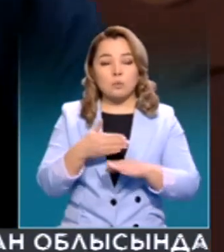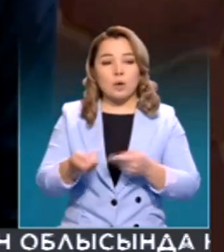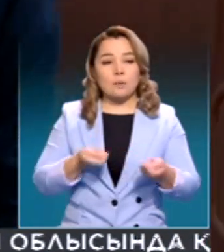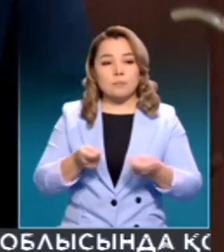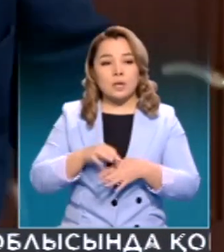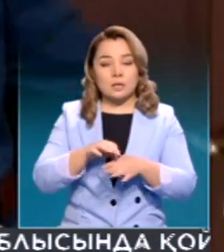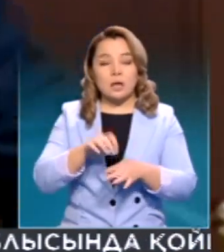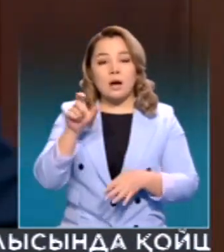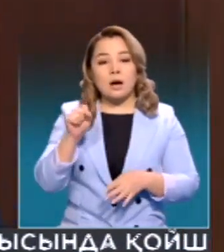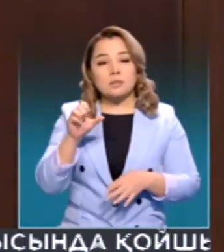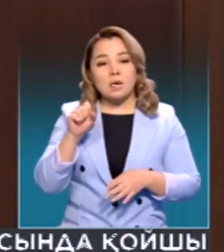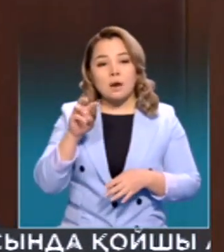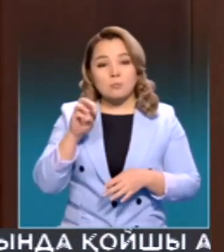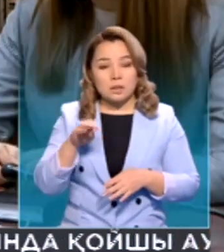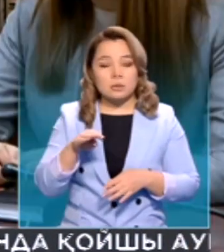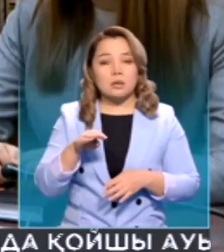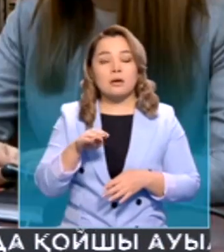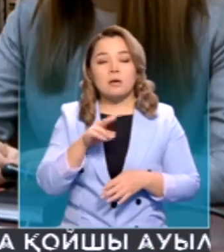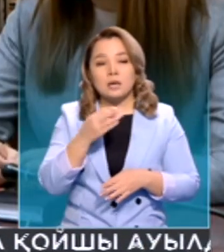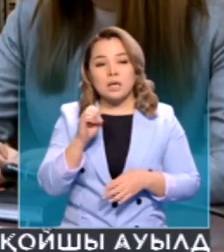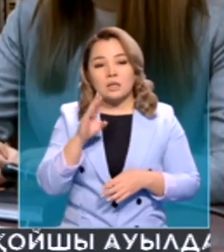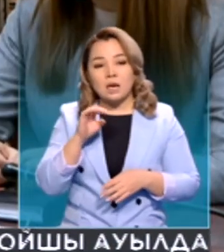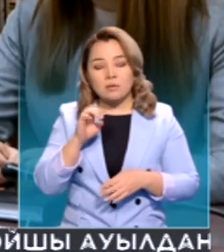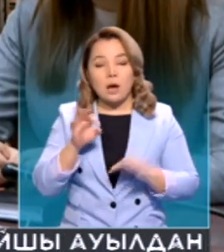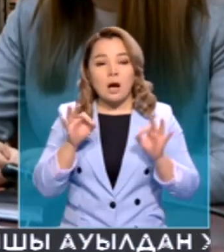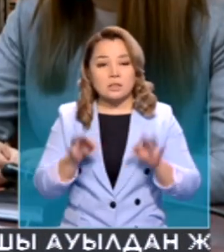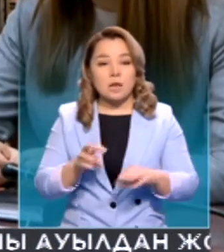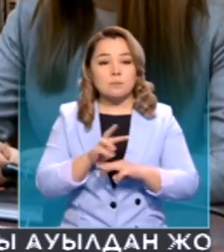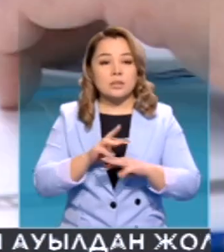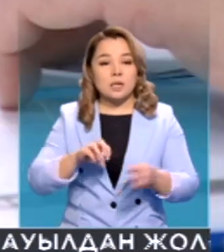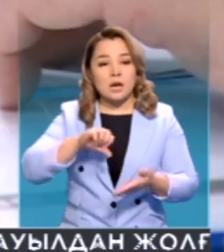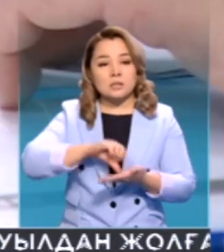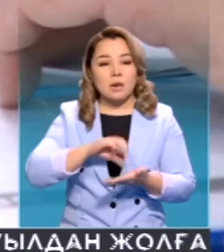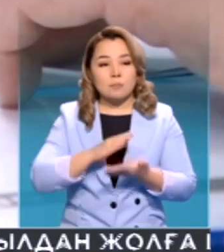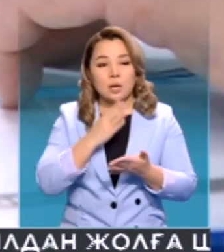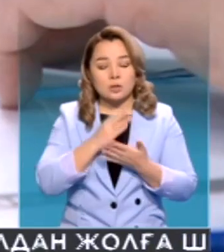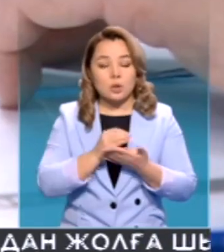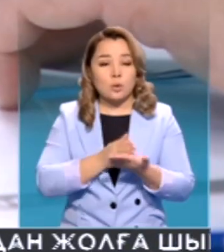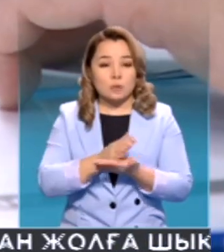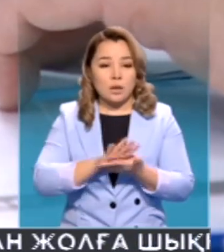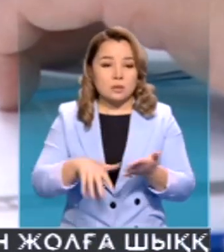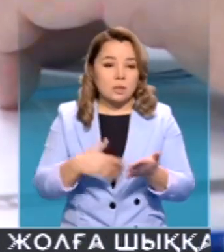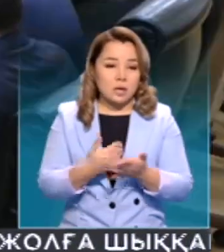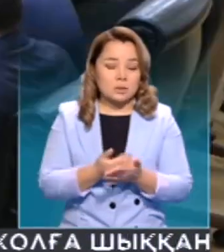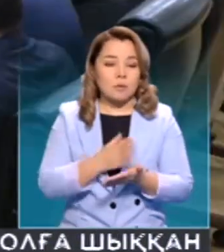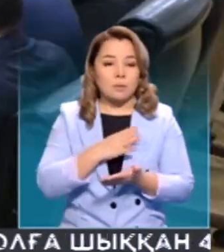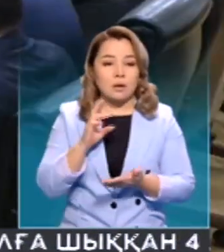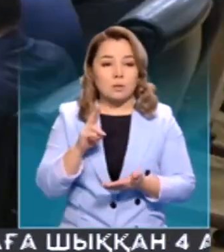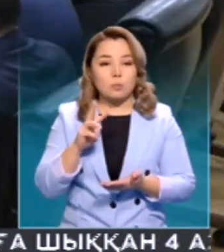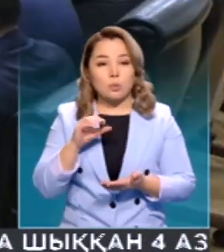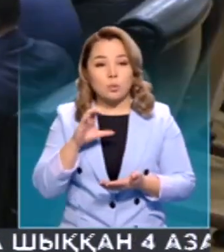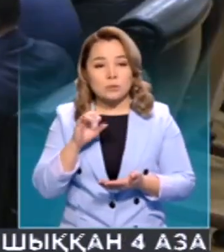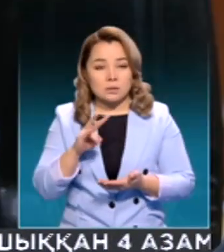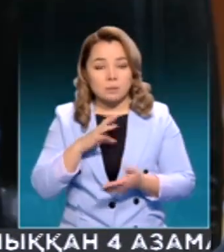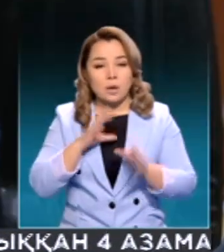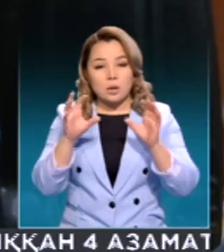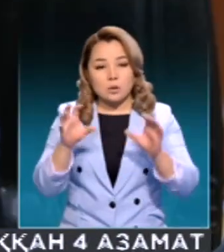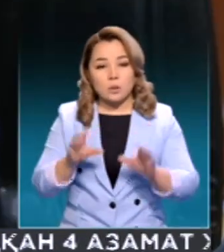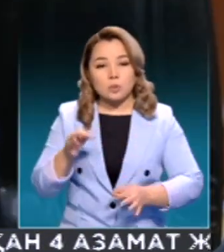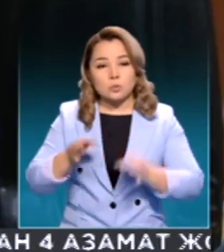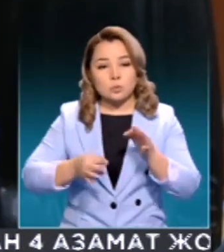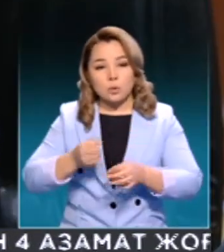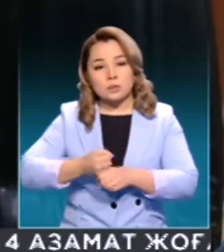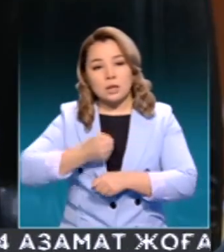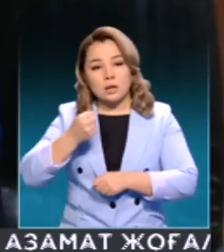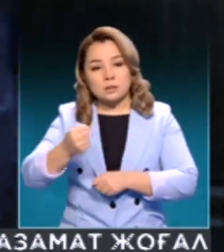меңгерушісі болған Азамат Есқараев бұдан былай әділет министрі. Бұл қызметті осы уақытқа дейін атқарып келген Қанат Мусин конституциялық сот